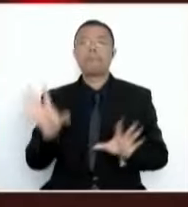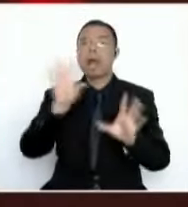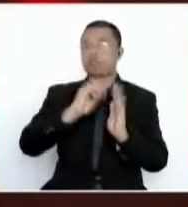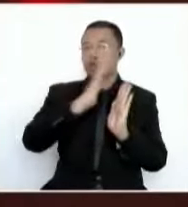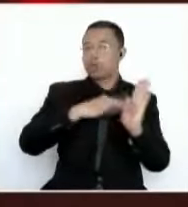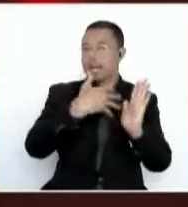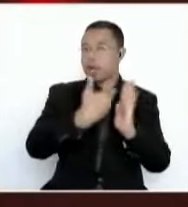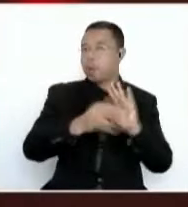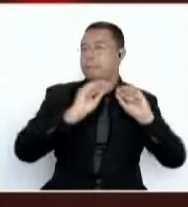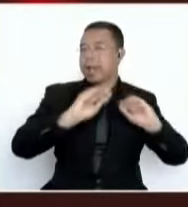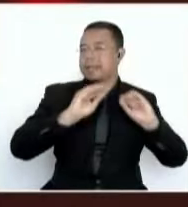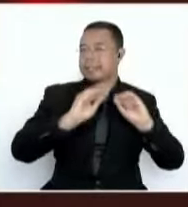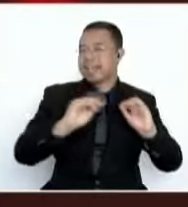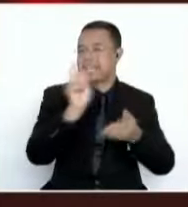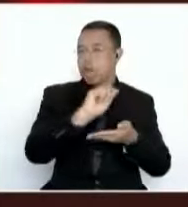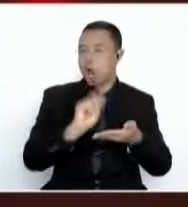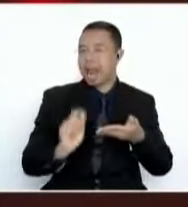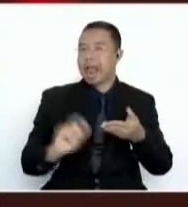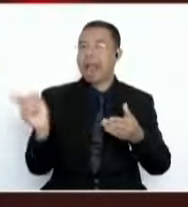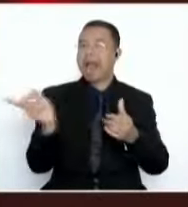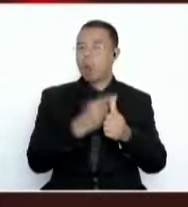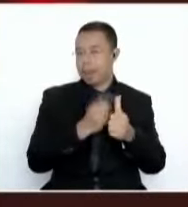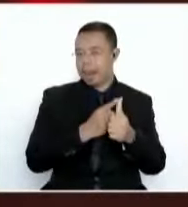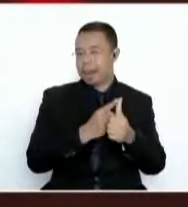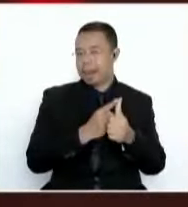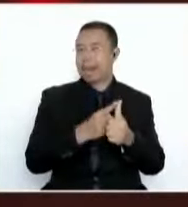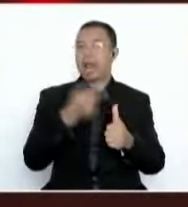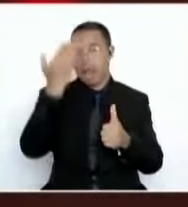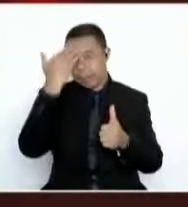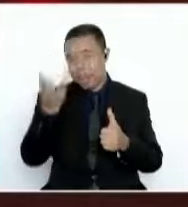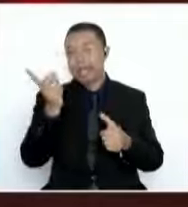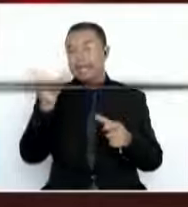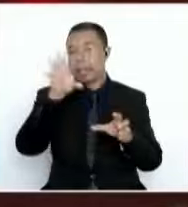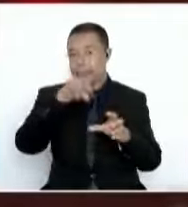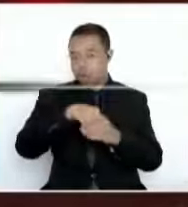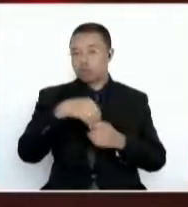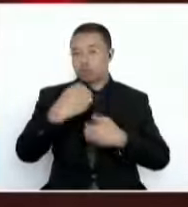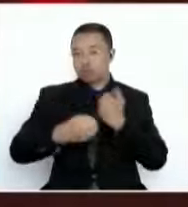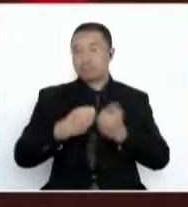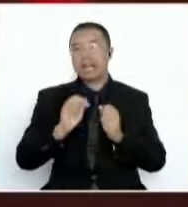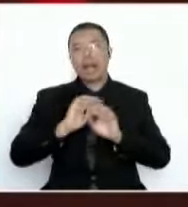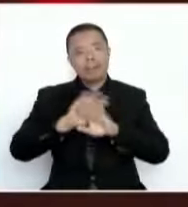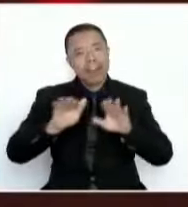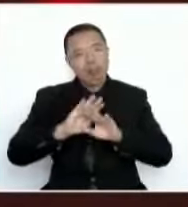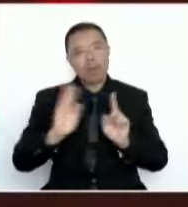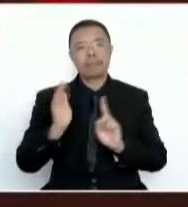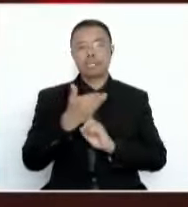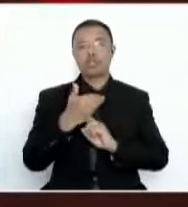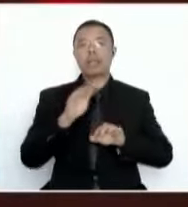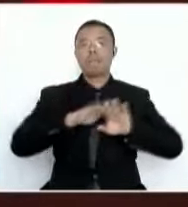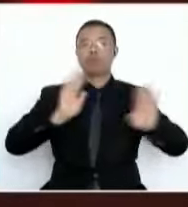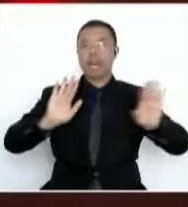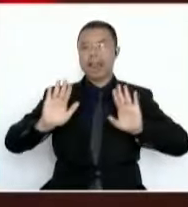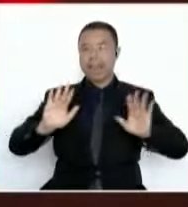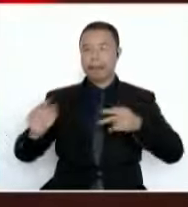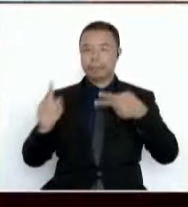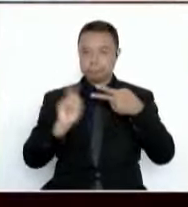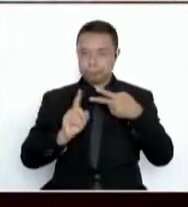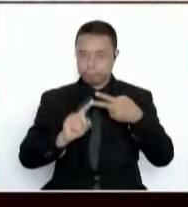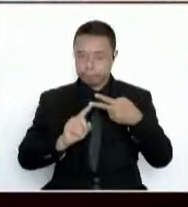kurikulum pendidikan sejak dini ya karena ini adalah bagian dalam upaya untuk melestarikan itu yang kedua tentu saja adalah